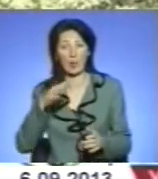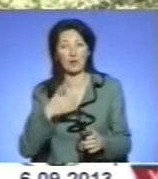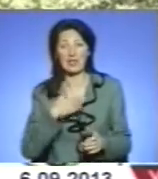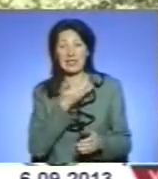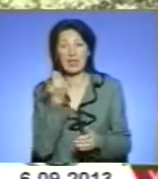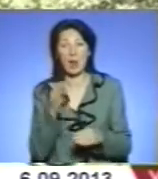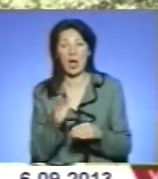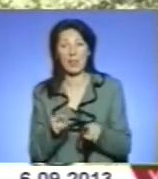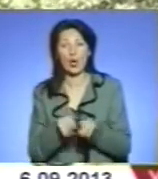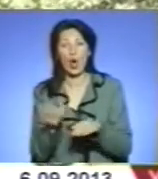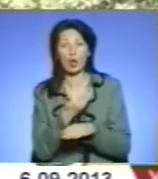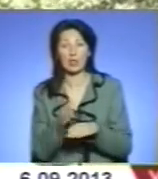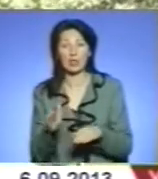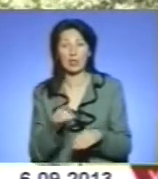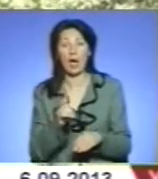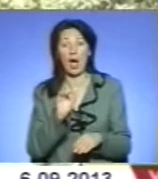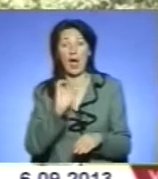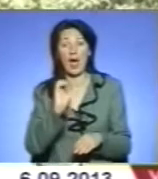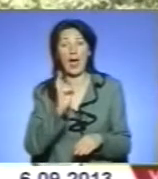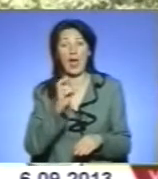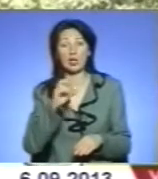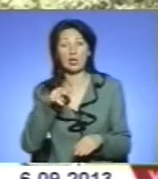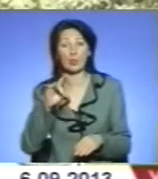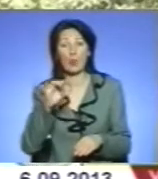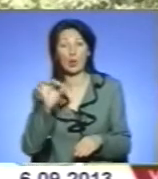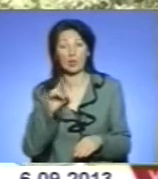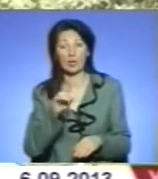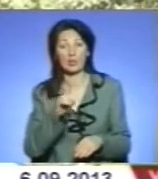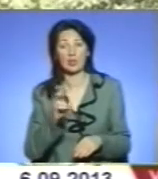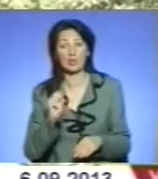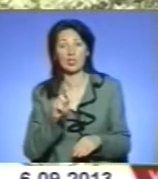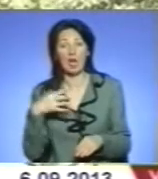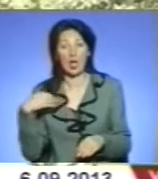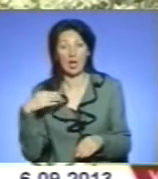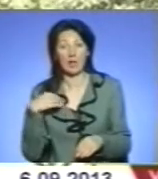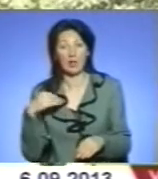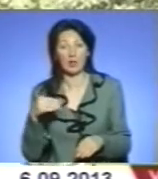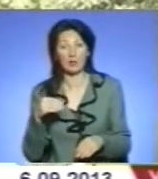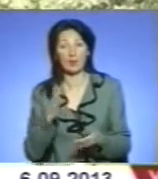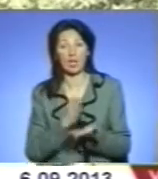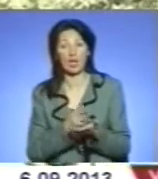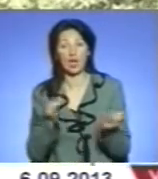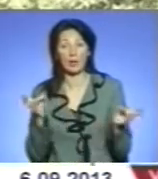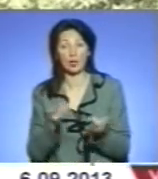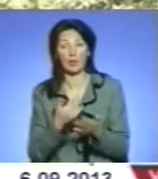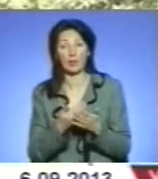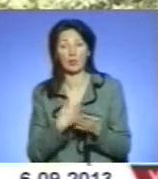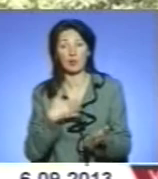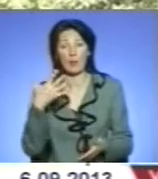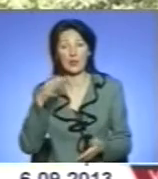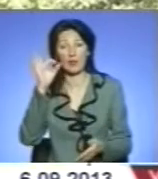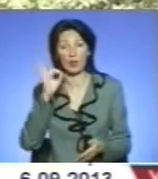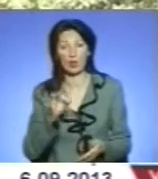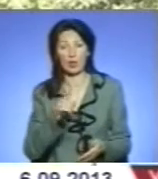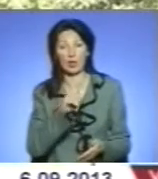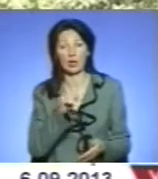буде імпорт чи експорт чи Львів. Так? Є потреба, наприклад, у нас 50%. Звичайно,